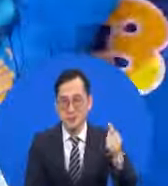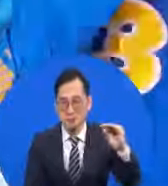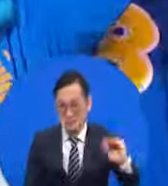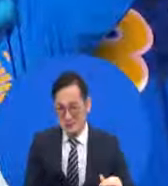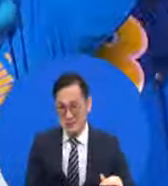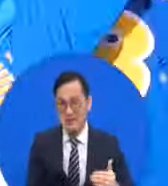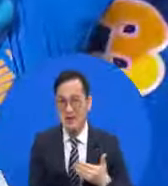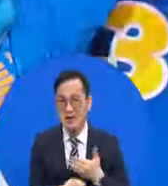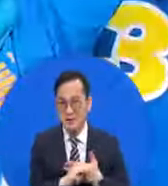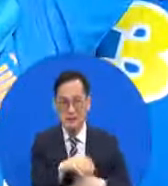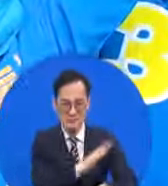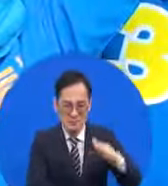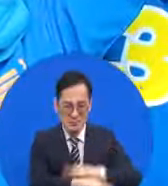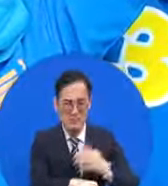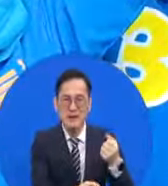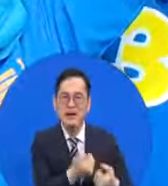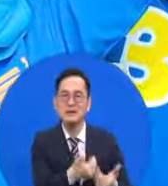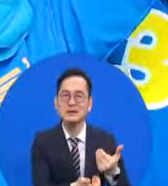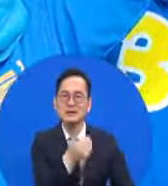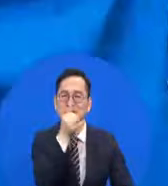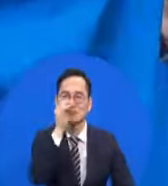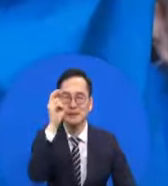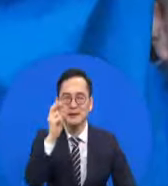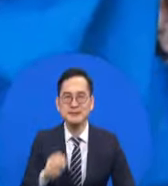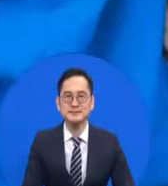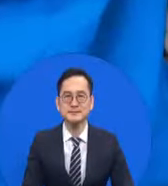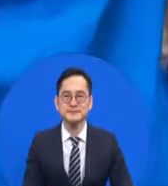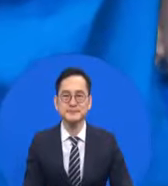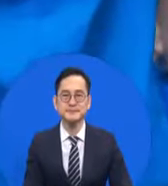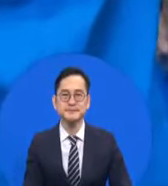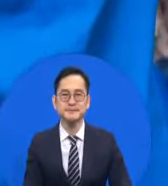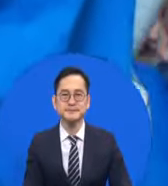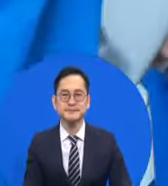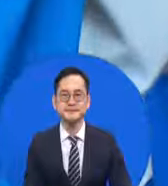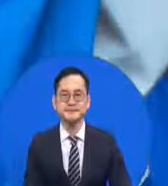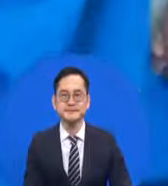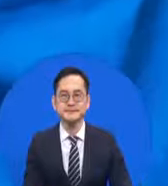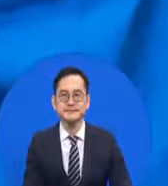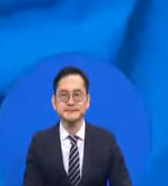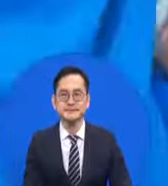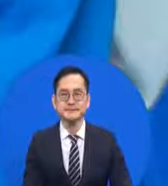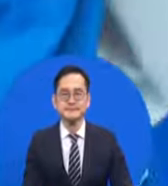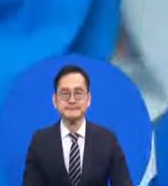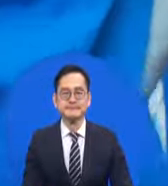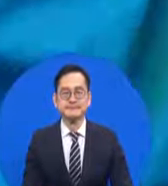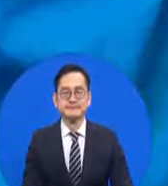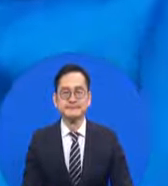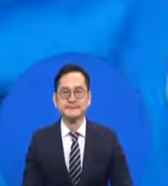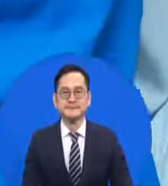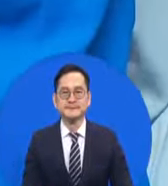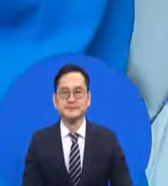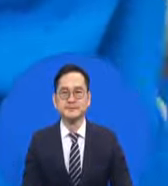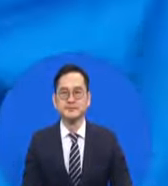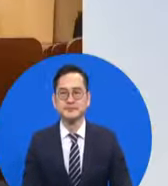계파 갈등이 불거질 것으로 전망됩니다. 지금까지 더불어민주당 개표상황실에서 채널A 뉴스 김유빈입니다.